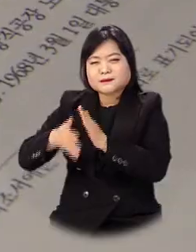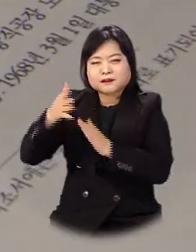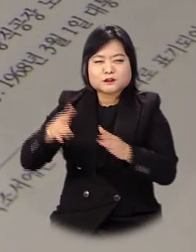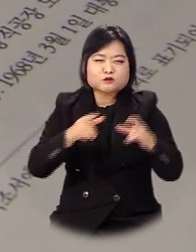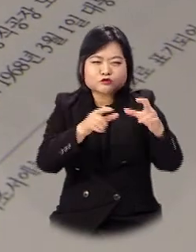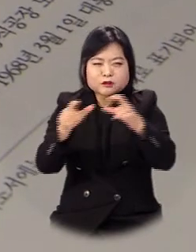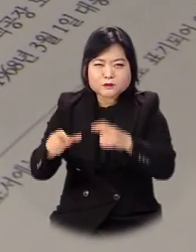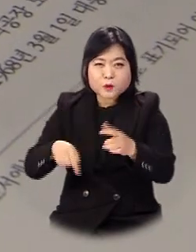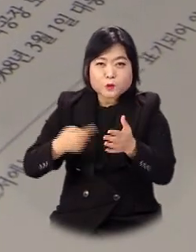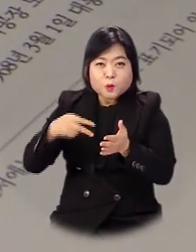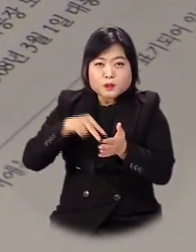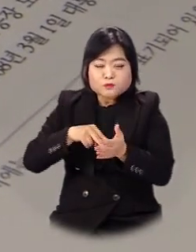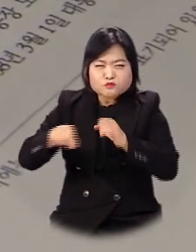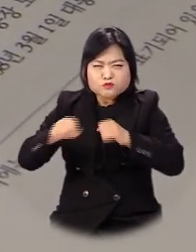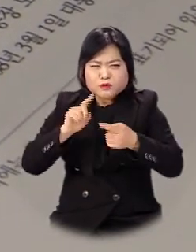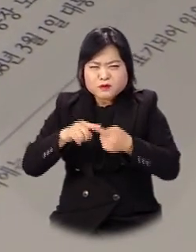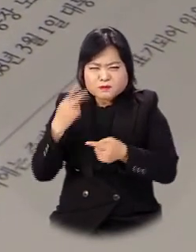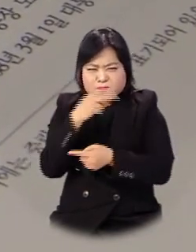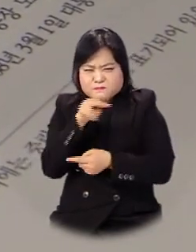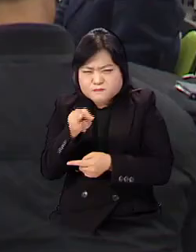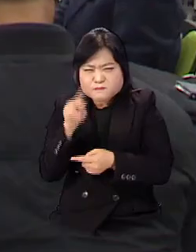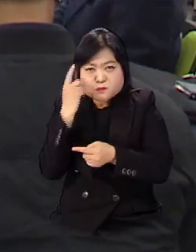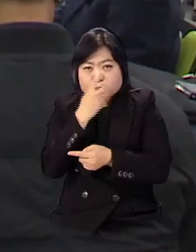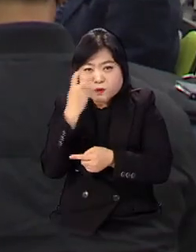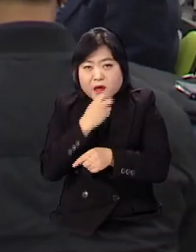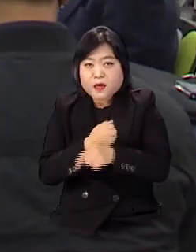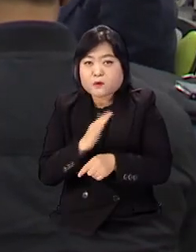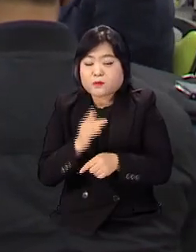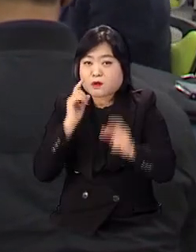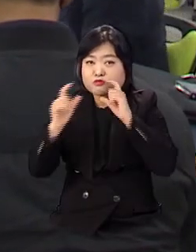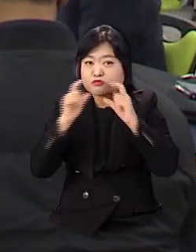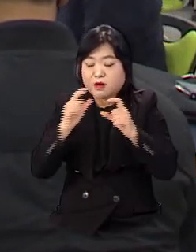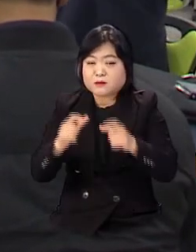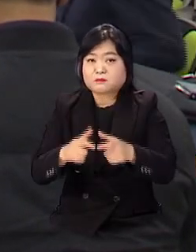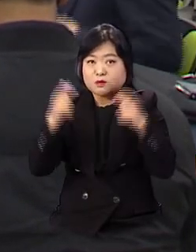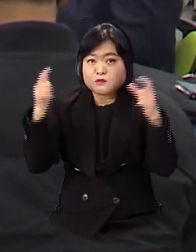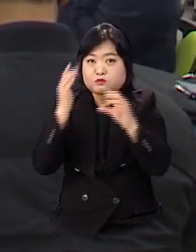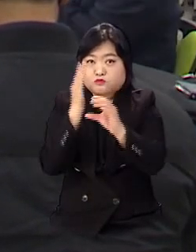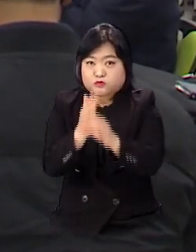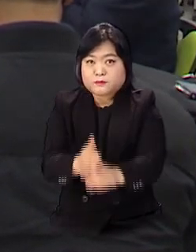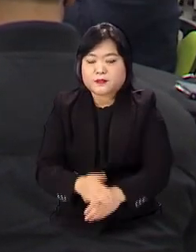독립운동을 조명해야 한다는 목소리가 커지고 있습니다. TBC 양병훈입니다.